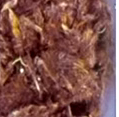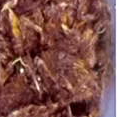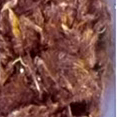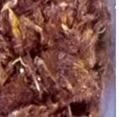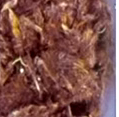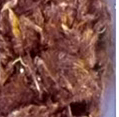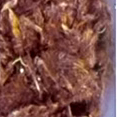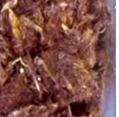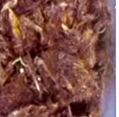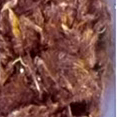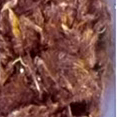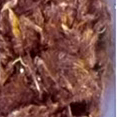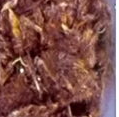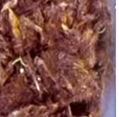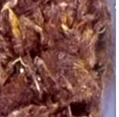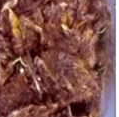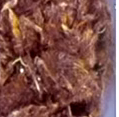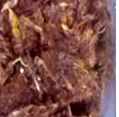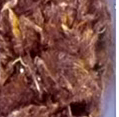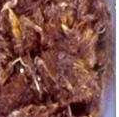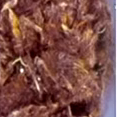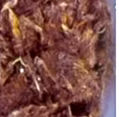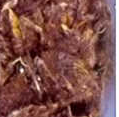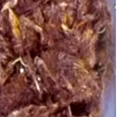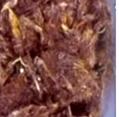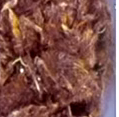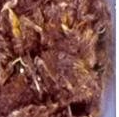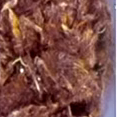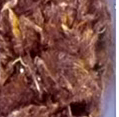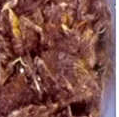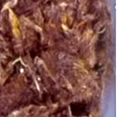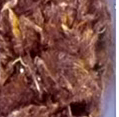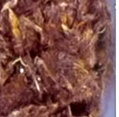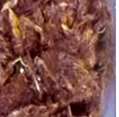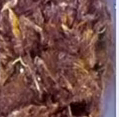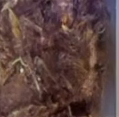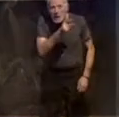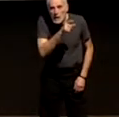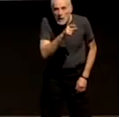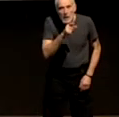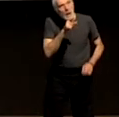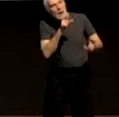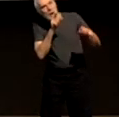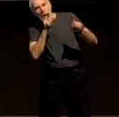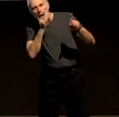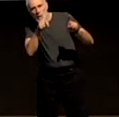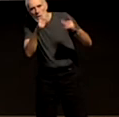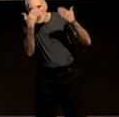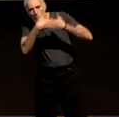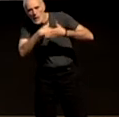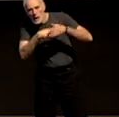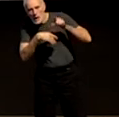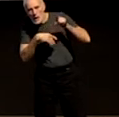mammifères en récoltant les proies les pelote dans lesquels on trouve les proies de ces rapaces nocturnes